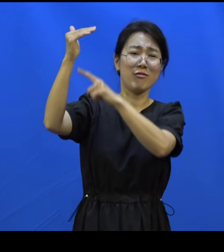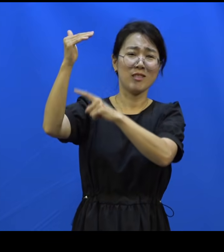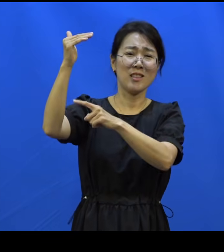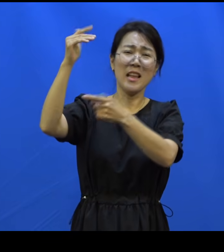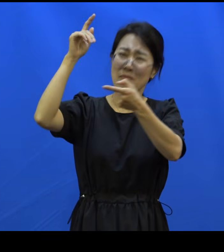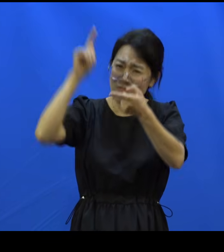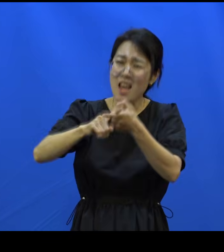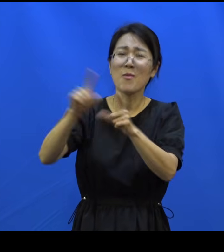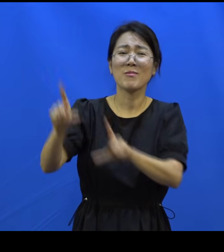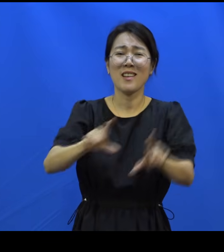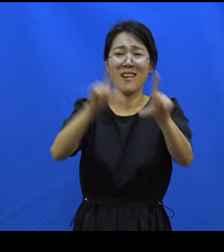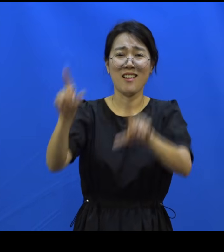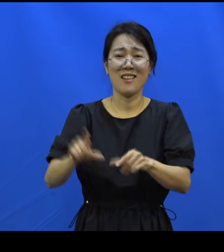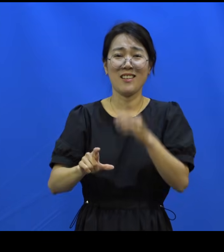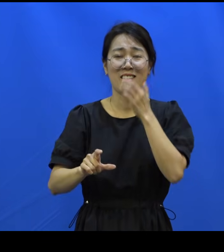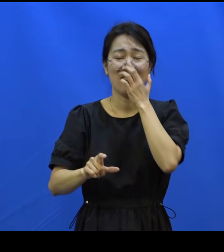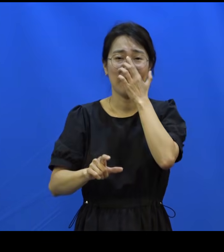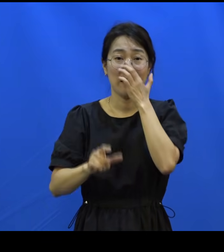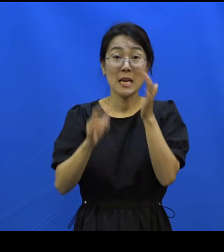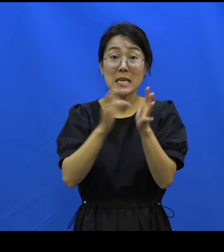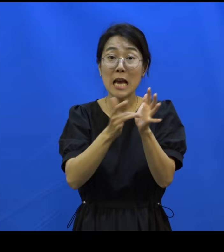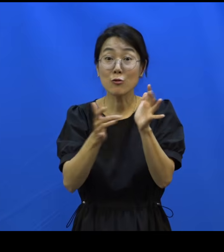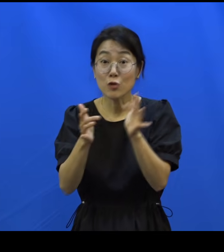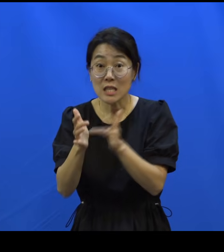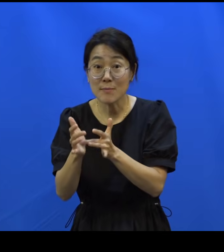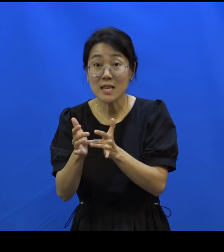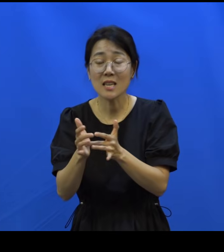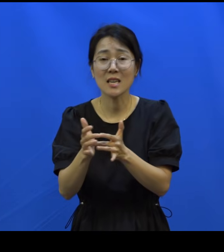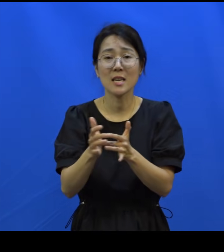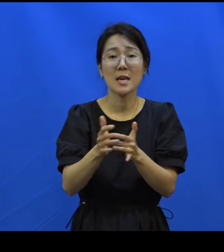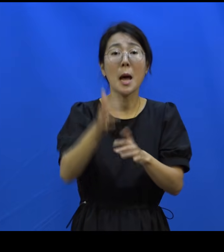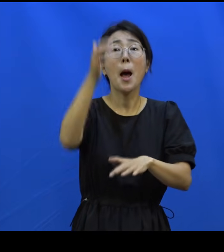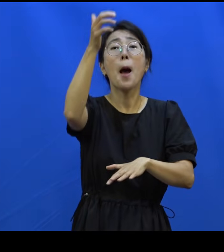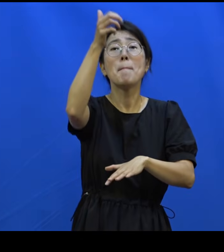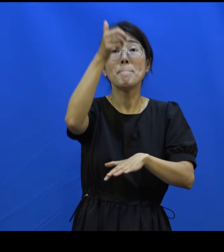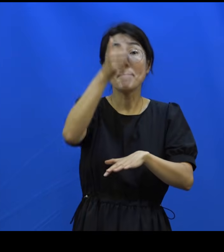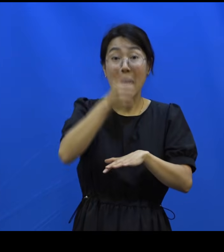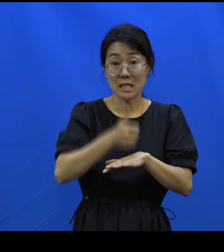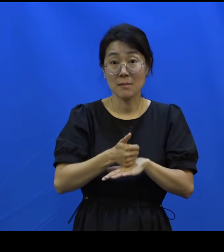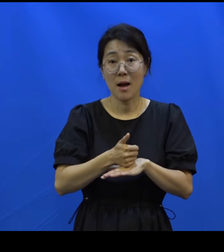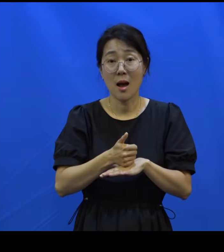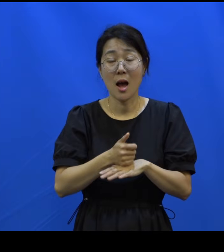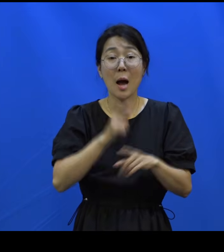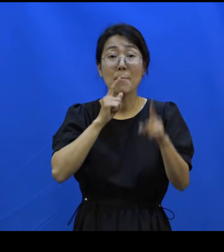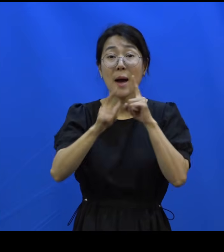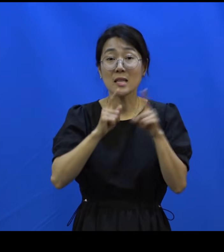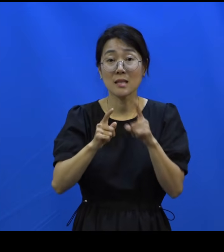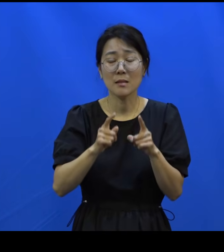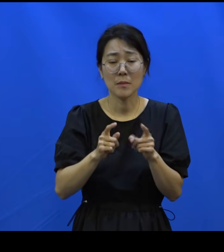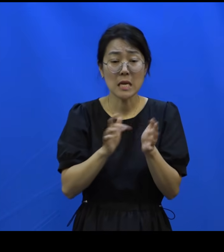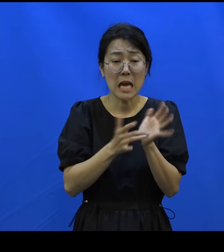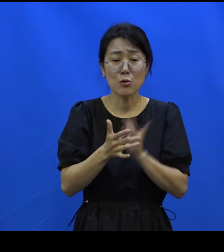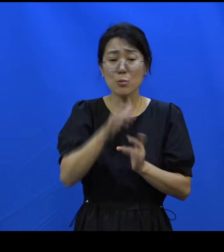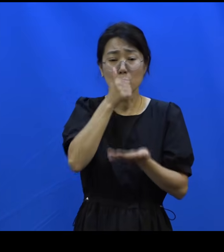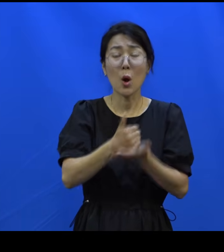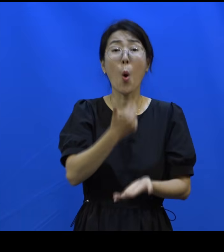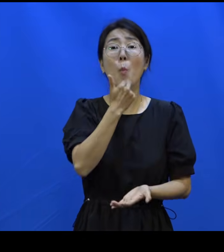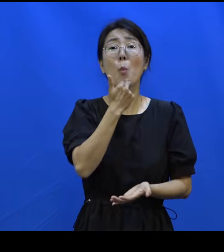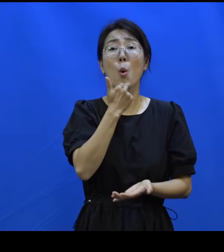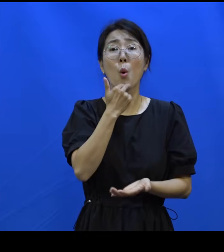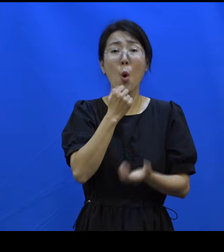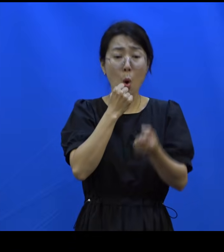십자가상에서 남긴 마지막 말씀이 뭘까요? 죄인들을 위하여 죄가 하나도 없으신 그리스도가 십자가를 지시며